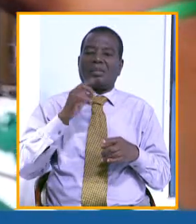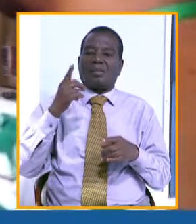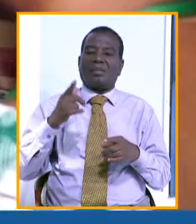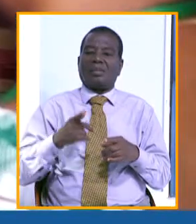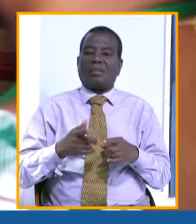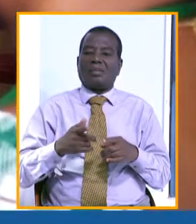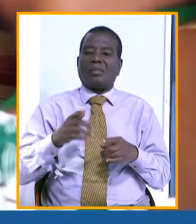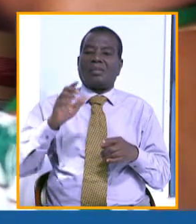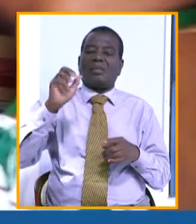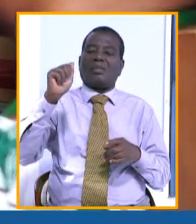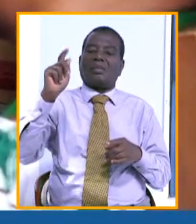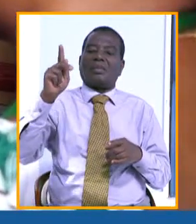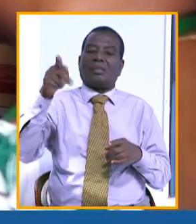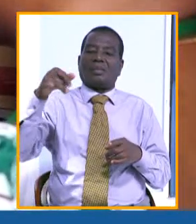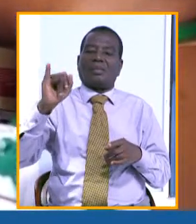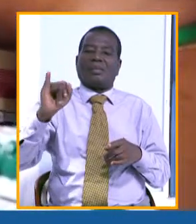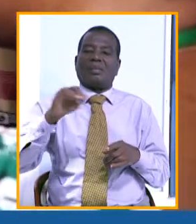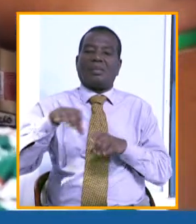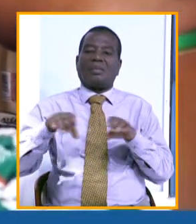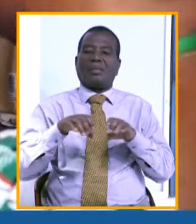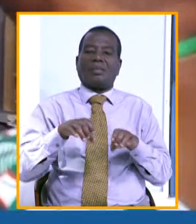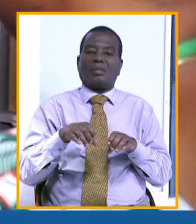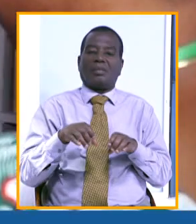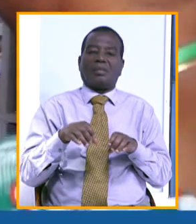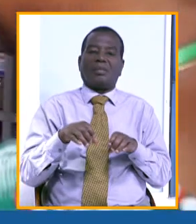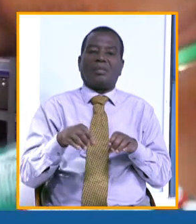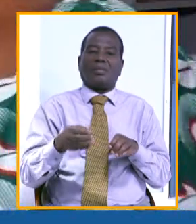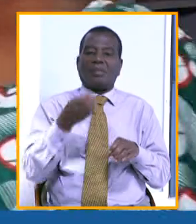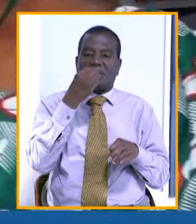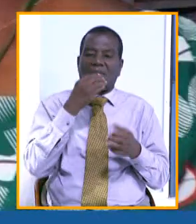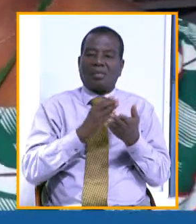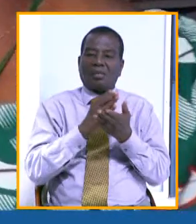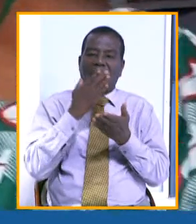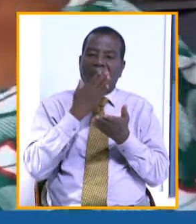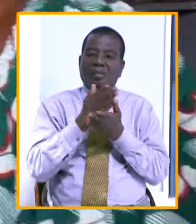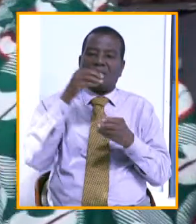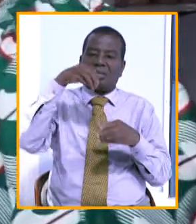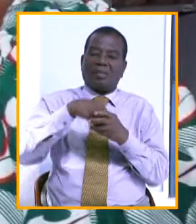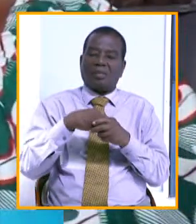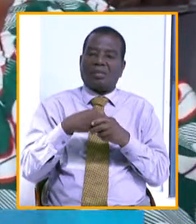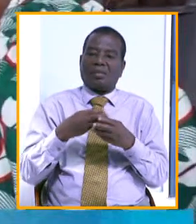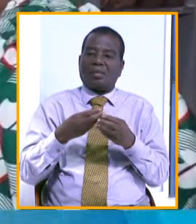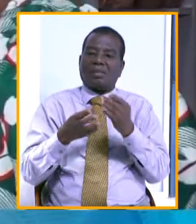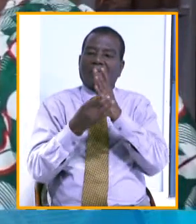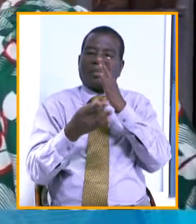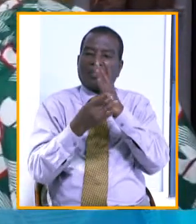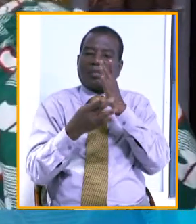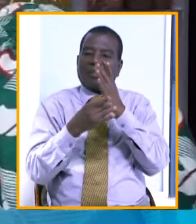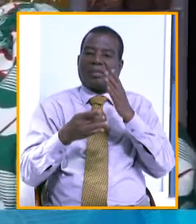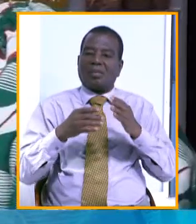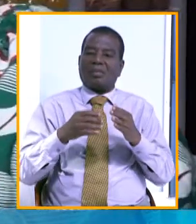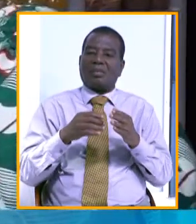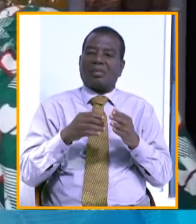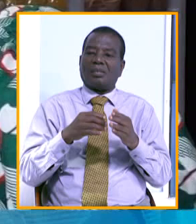l'akpi. Qui fait le goût, qui ressort le goût bien dans la sauce. Il faut dire que l'akpi se comporte bien parce que c'est une épice